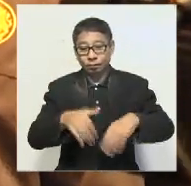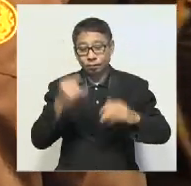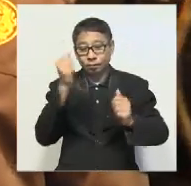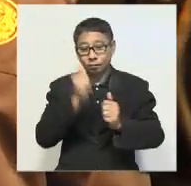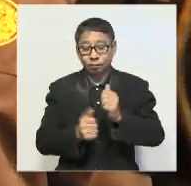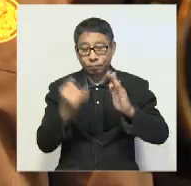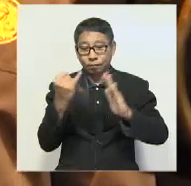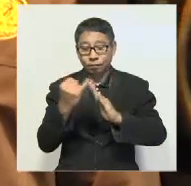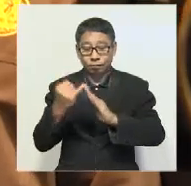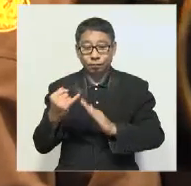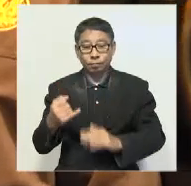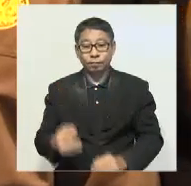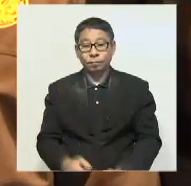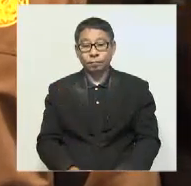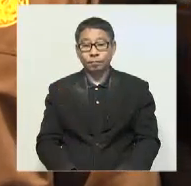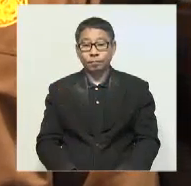ทุกจังหวัดที่มีน้ำผ่านครับ